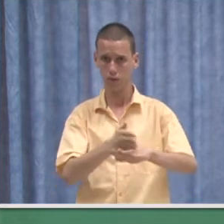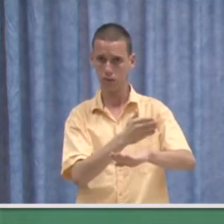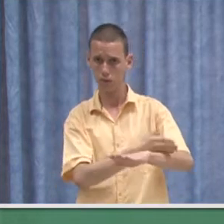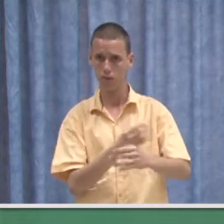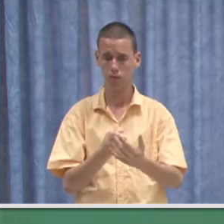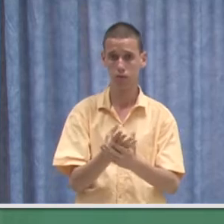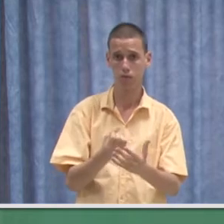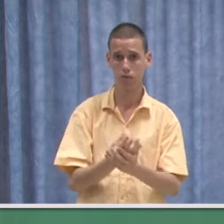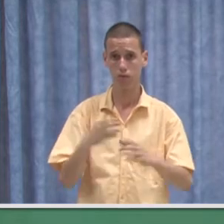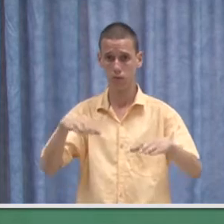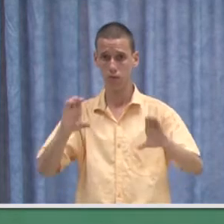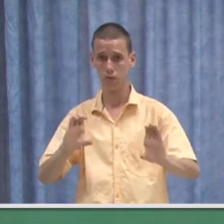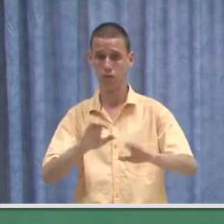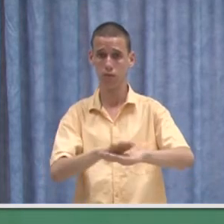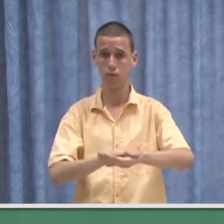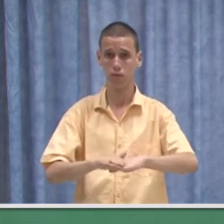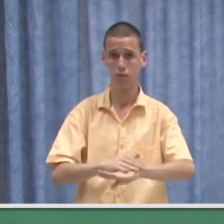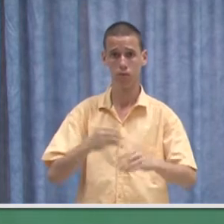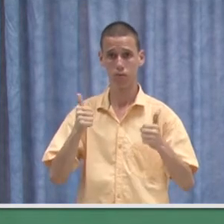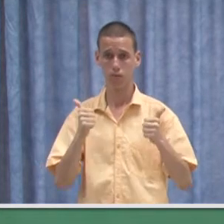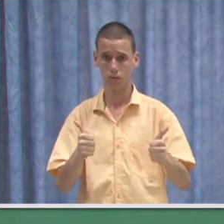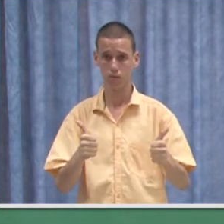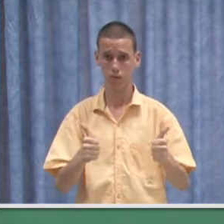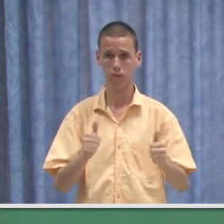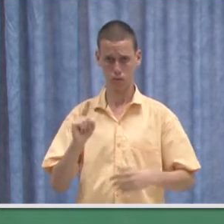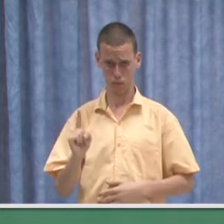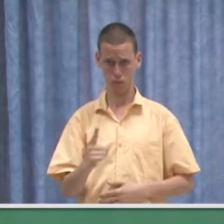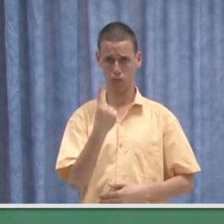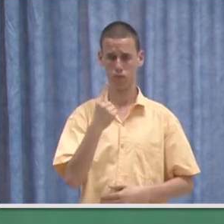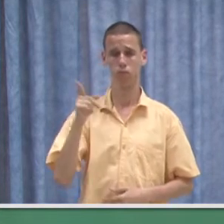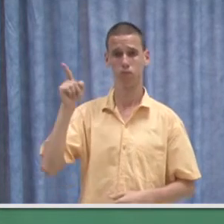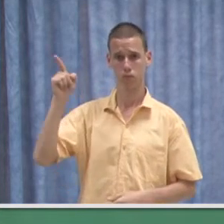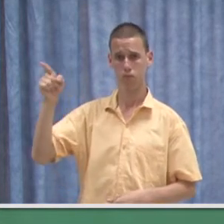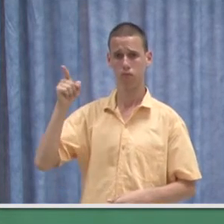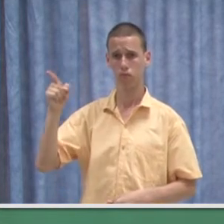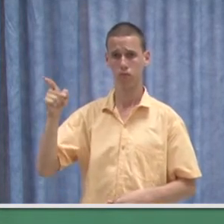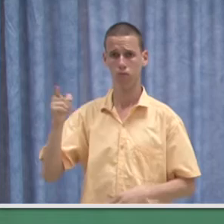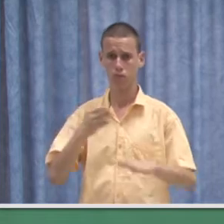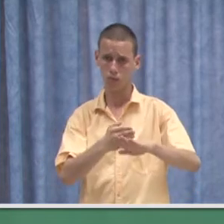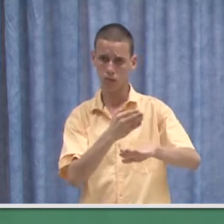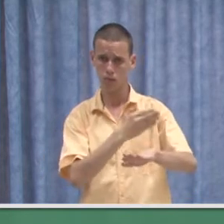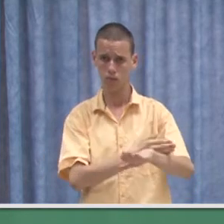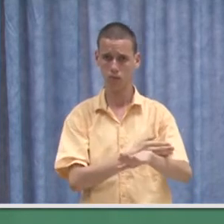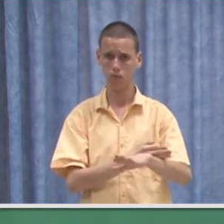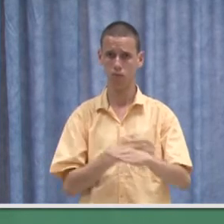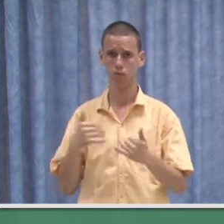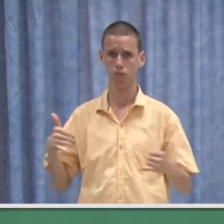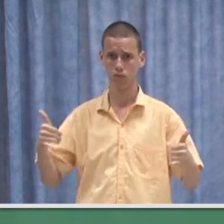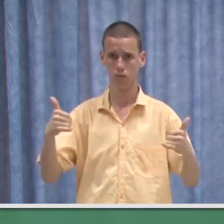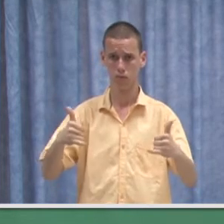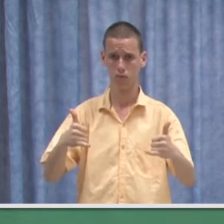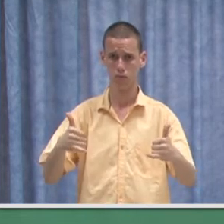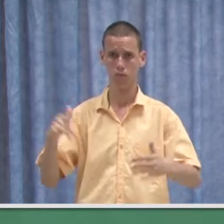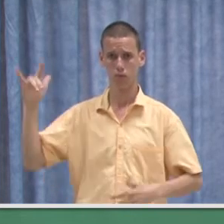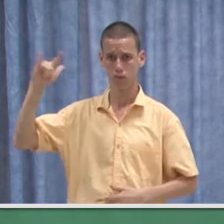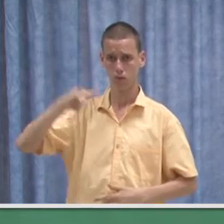activité tout est commencé qui n'arrive je tiens à n'y causer avec SHLs à la possibilité de faire un